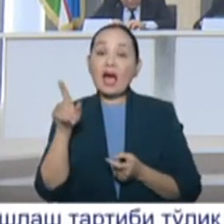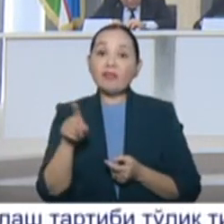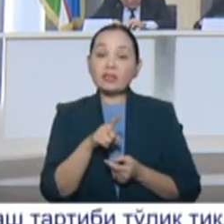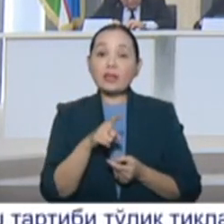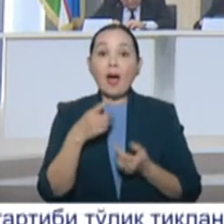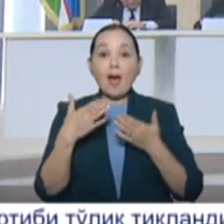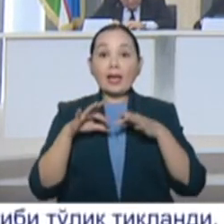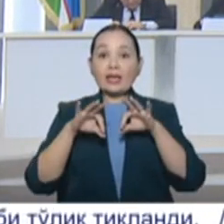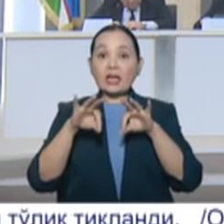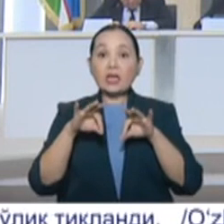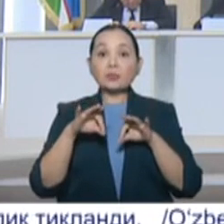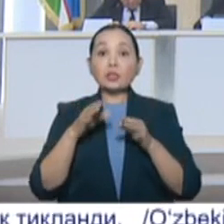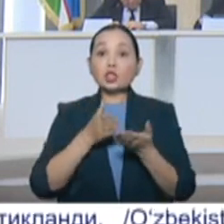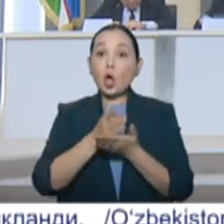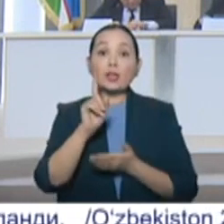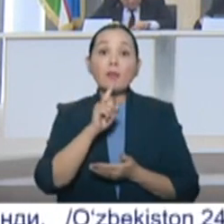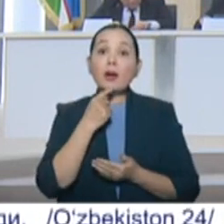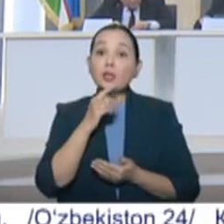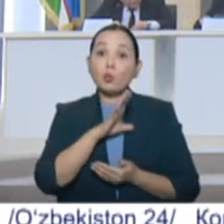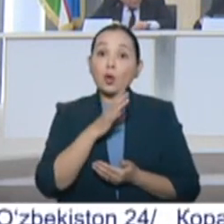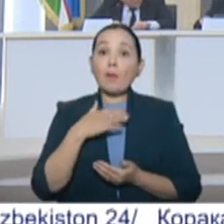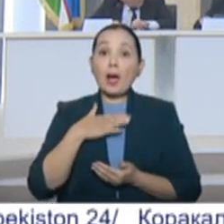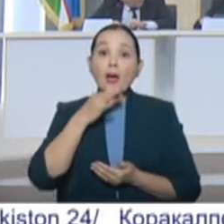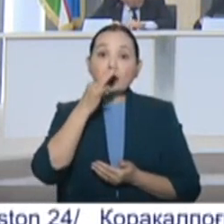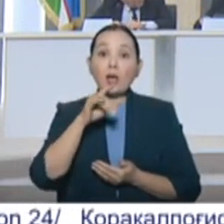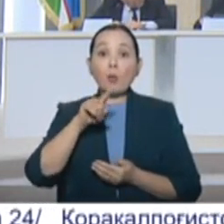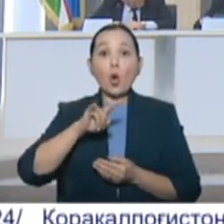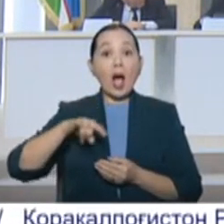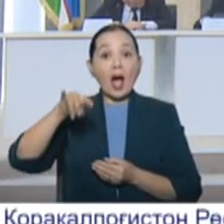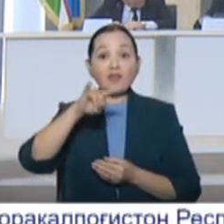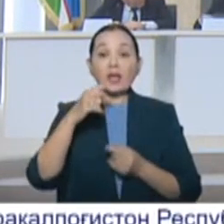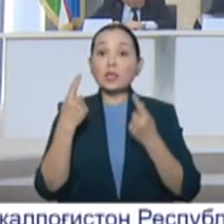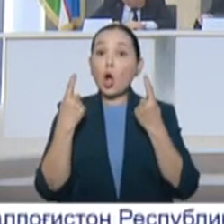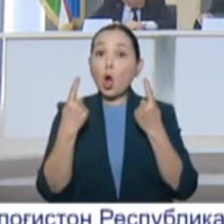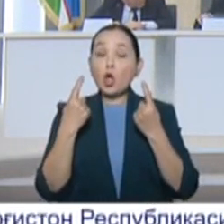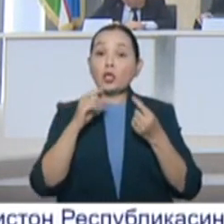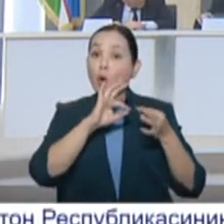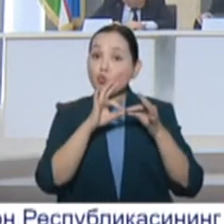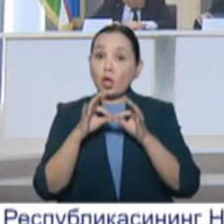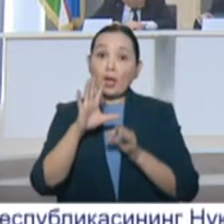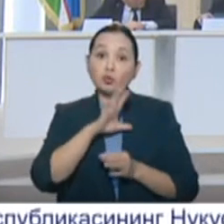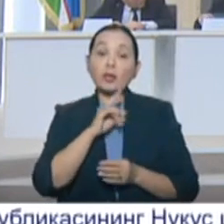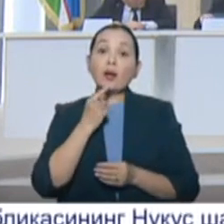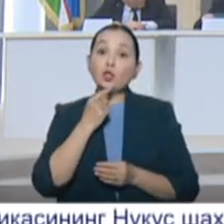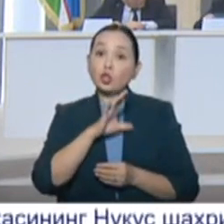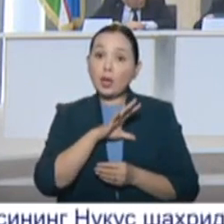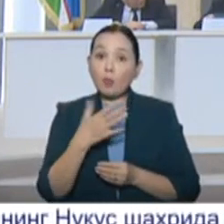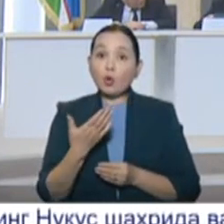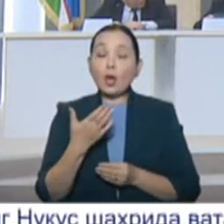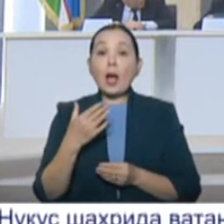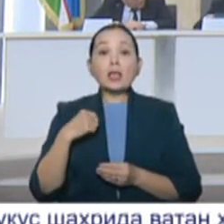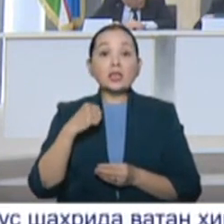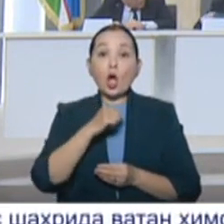agar transport sohasiga nima qiyinchilik bo'lgan desa, men aytardimki, bu aviatsiya sohasiga eng katta murakkabchilik bo'lgan, qiyinchilik bo'lgan.